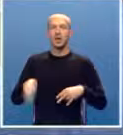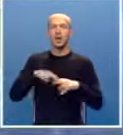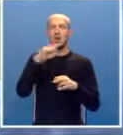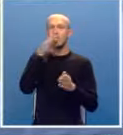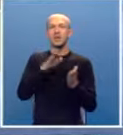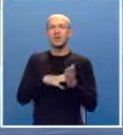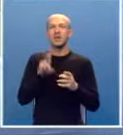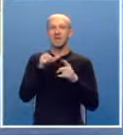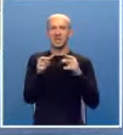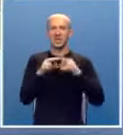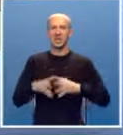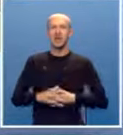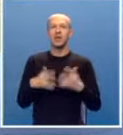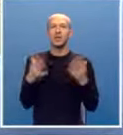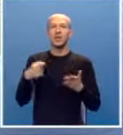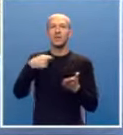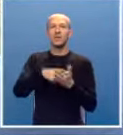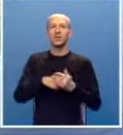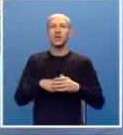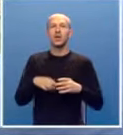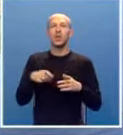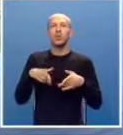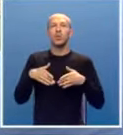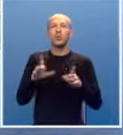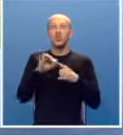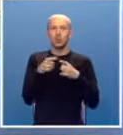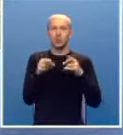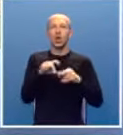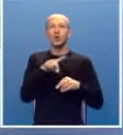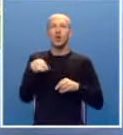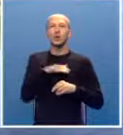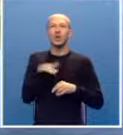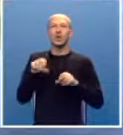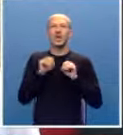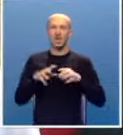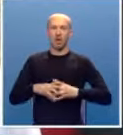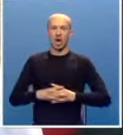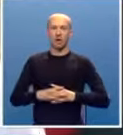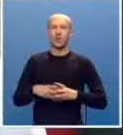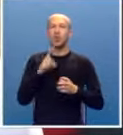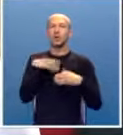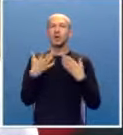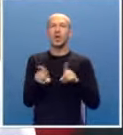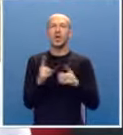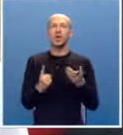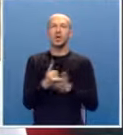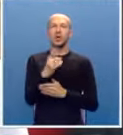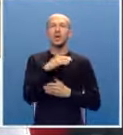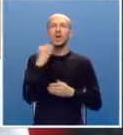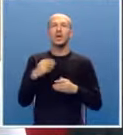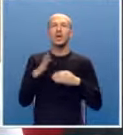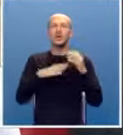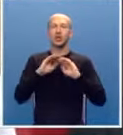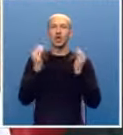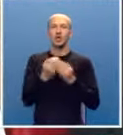primjer toga je Vlasenica, gdje je investirano od putne infrastrukture do dječjih vrtića, koji su dali kao rezultat mnoge izgrađene